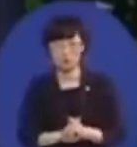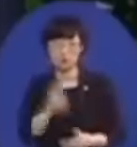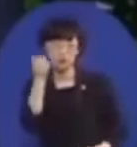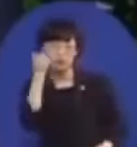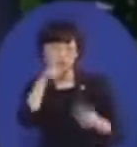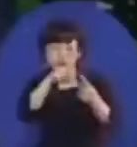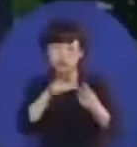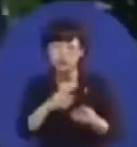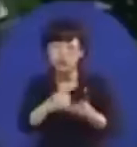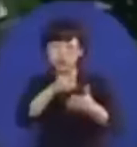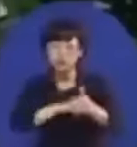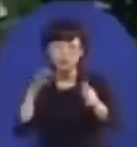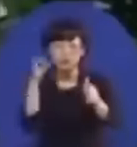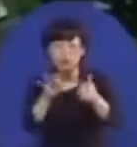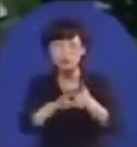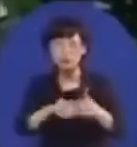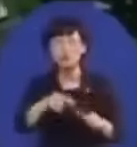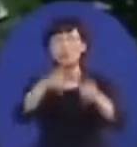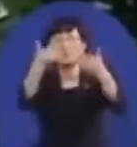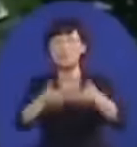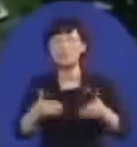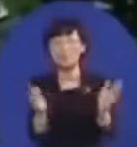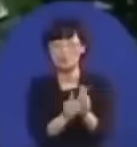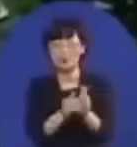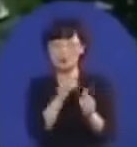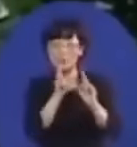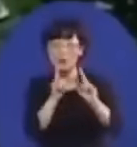누구든지 주의 이름을 부르는 자는 구원을 얻으리라.